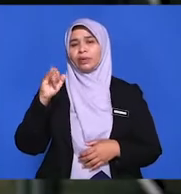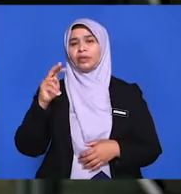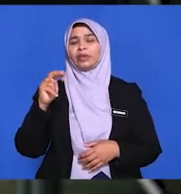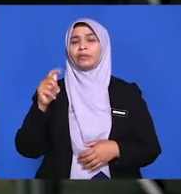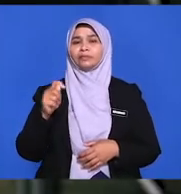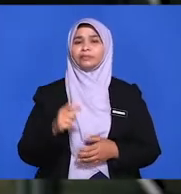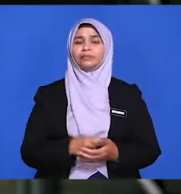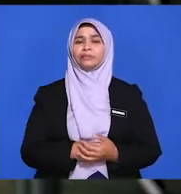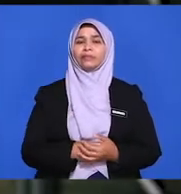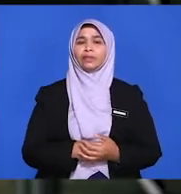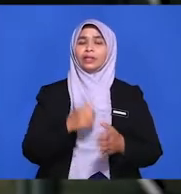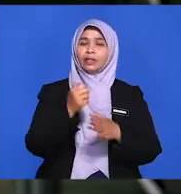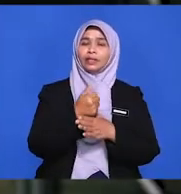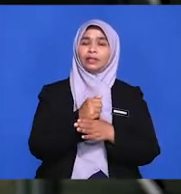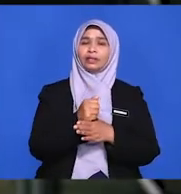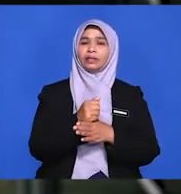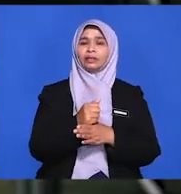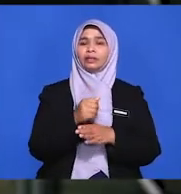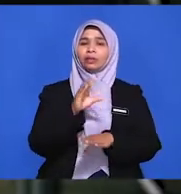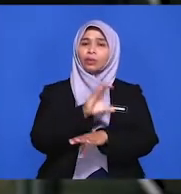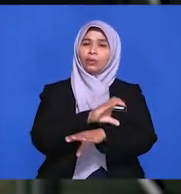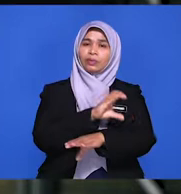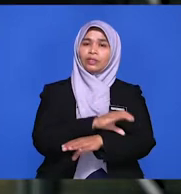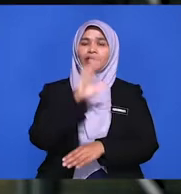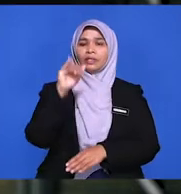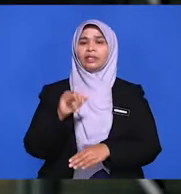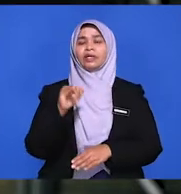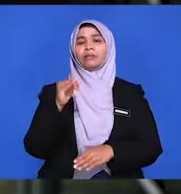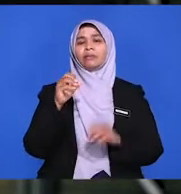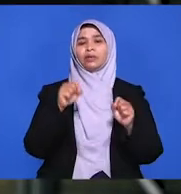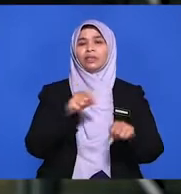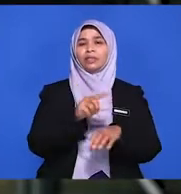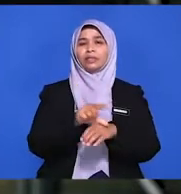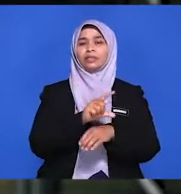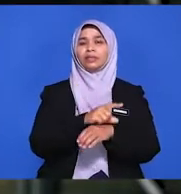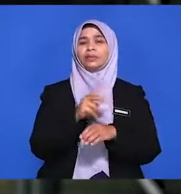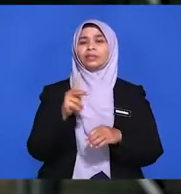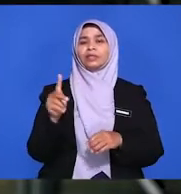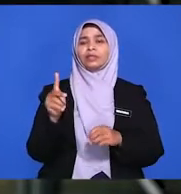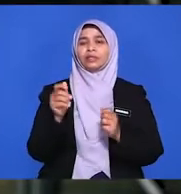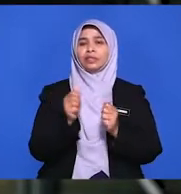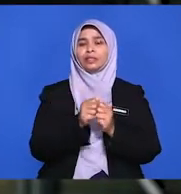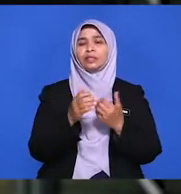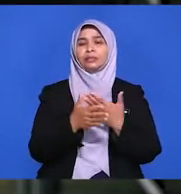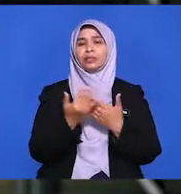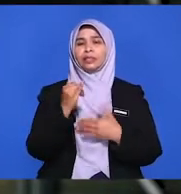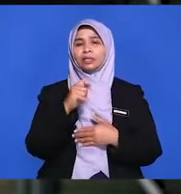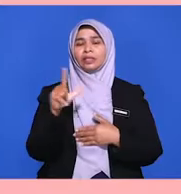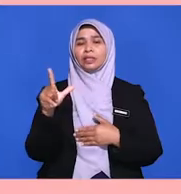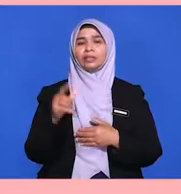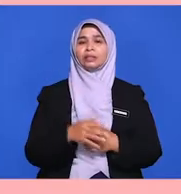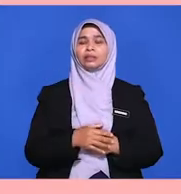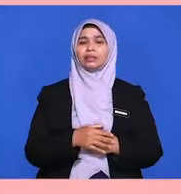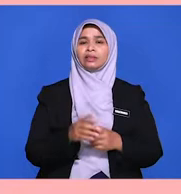Antara perisian komputer yang boleh digunakan dengan mudah dalam persembahan adalah seperti